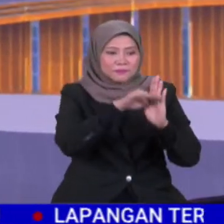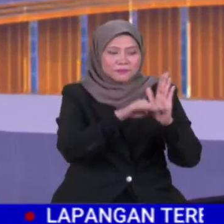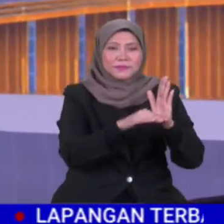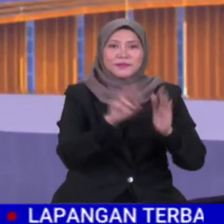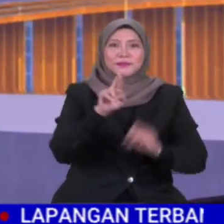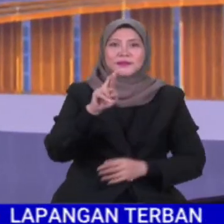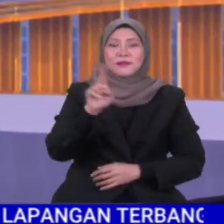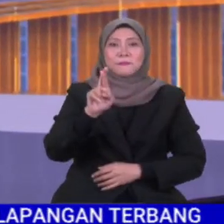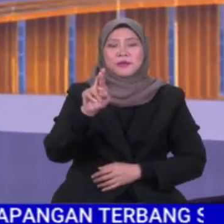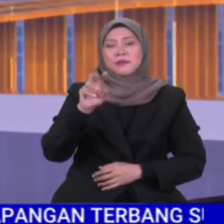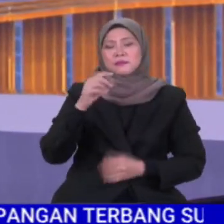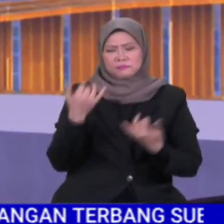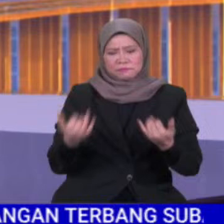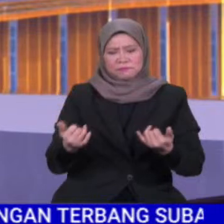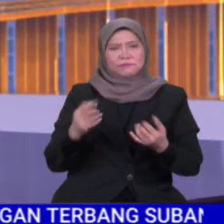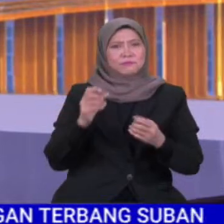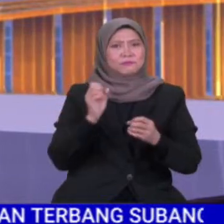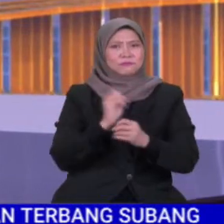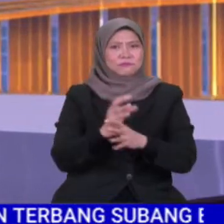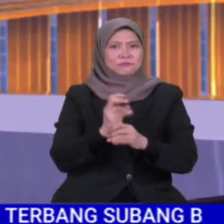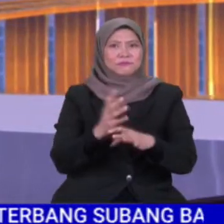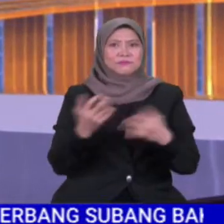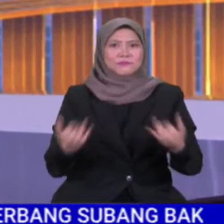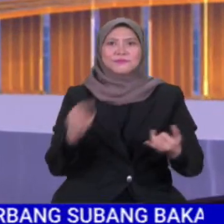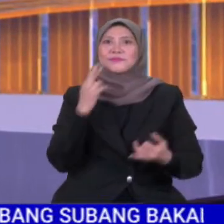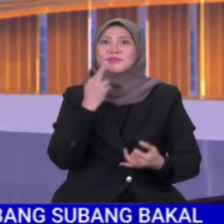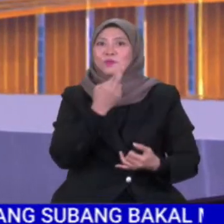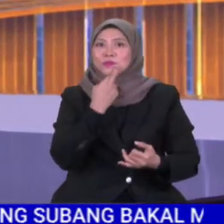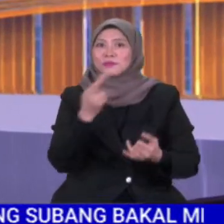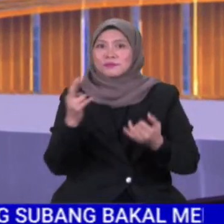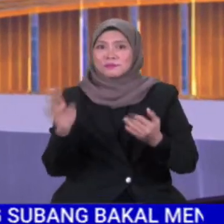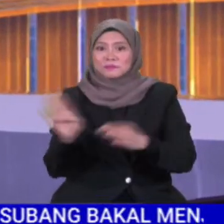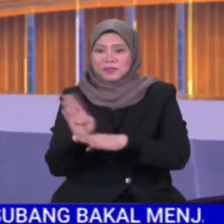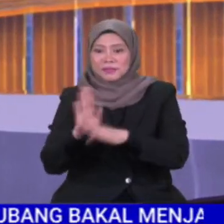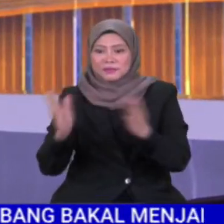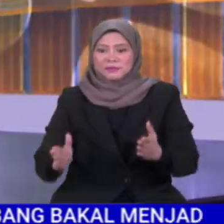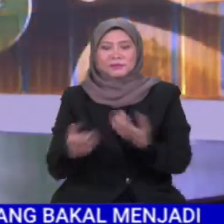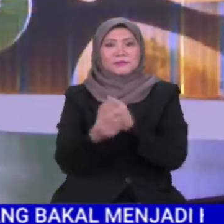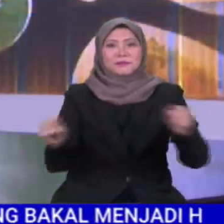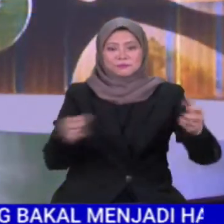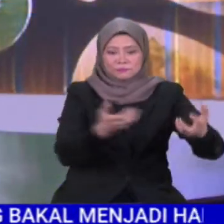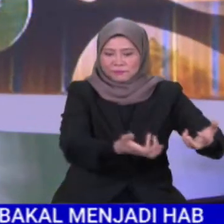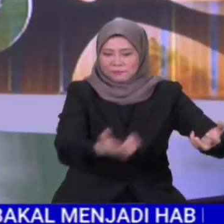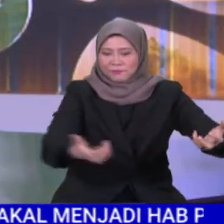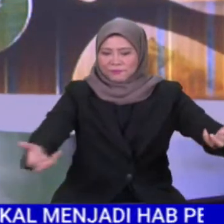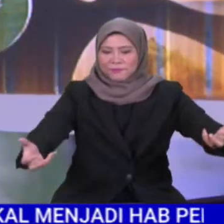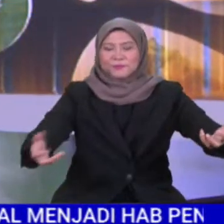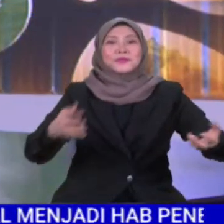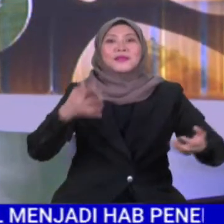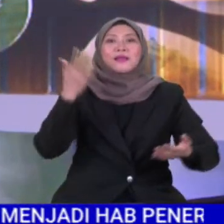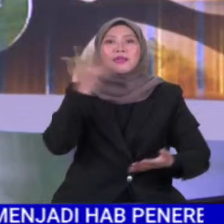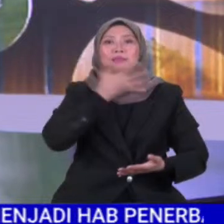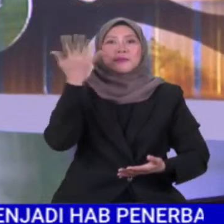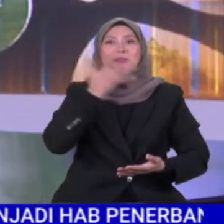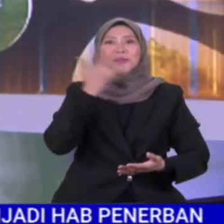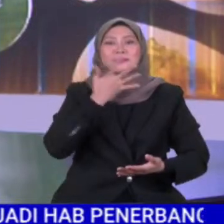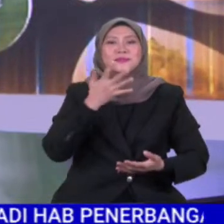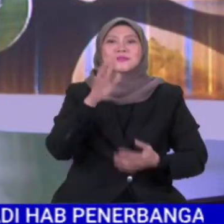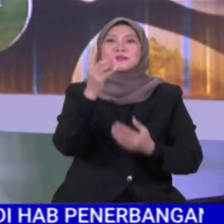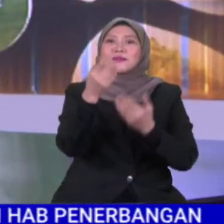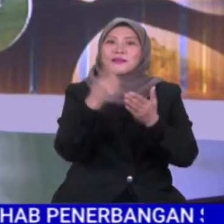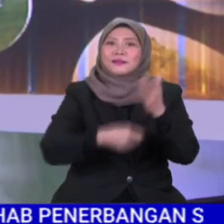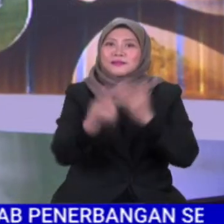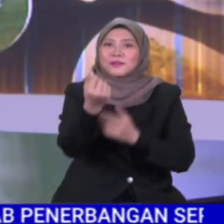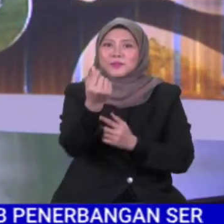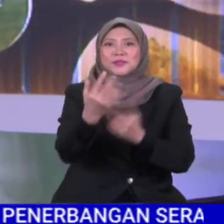pengusaha restoran di Melaka menampilkan kelainan dengan menyediakan sajian ikonik negeri tersebut, iaitu asam pedas berharga